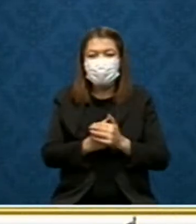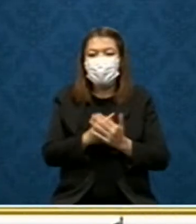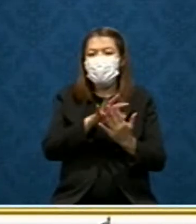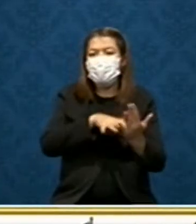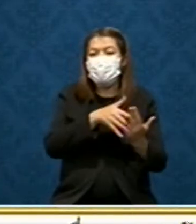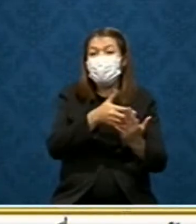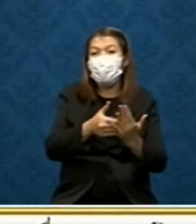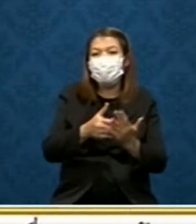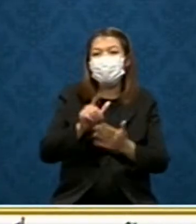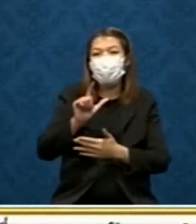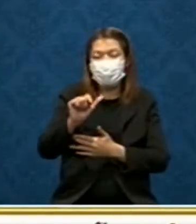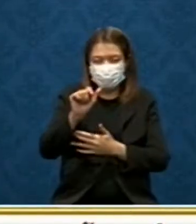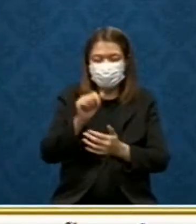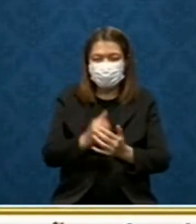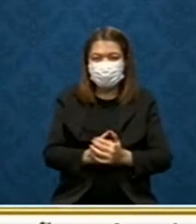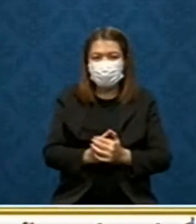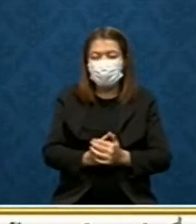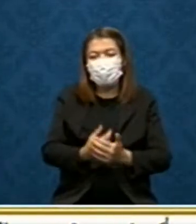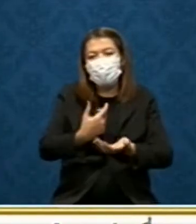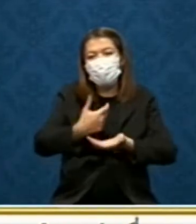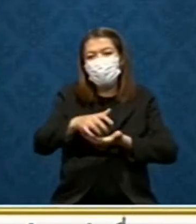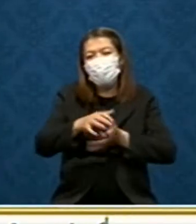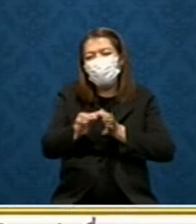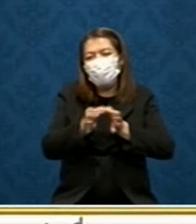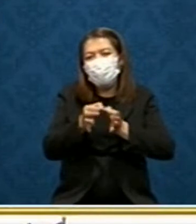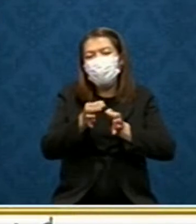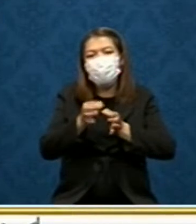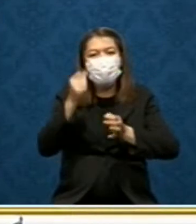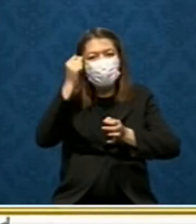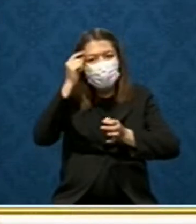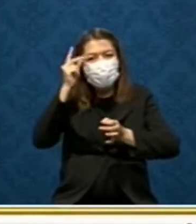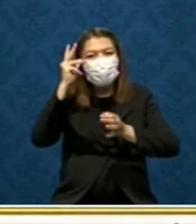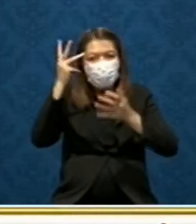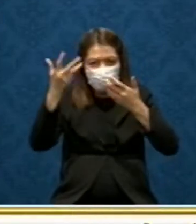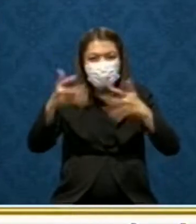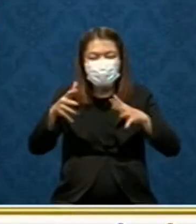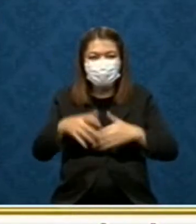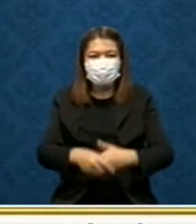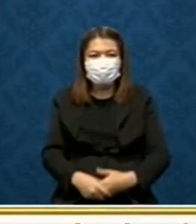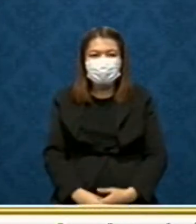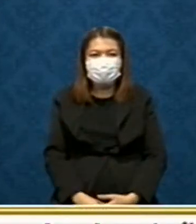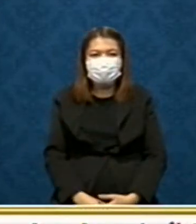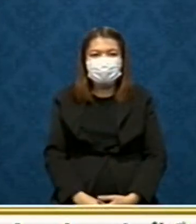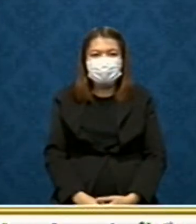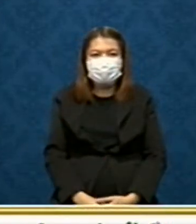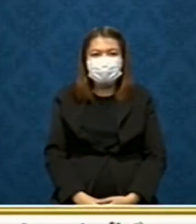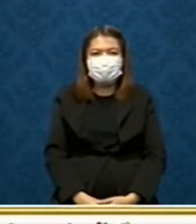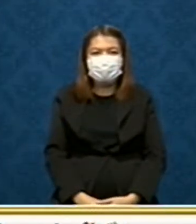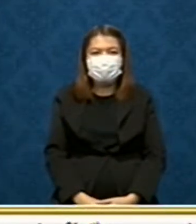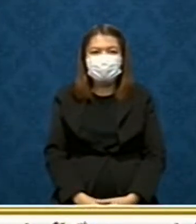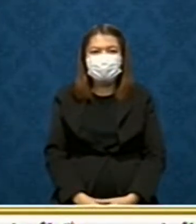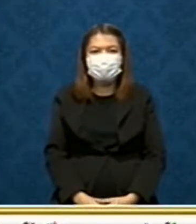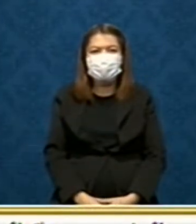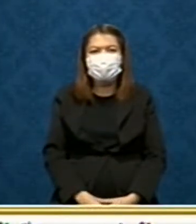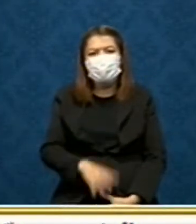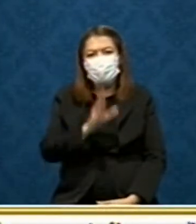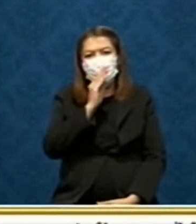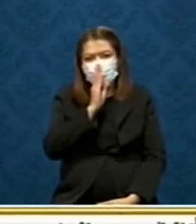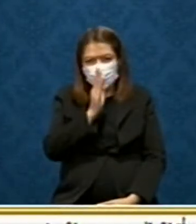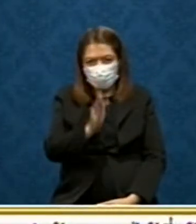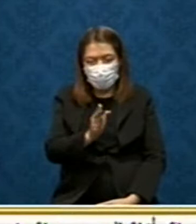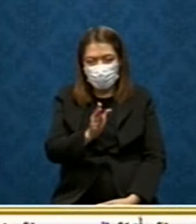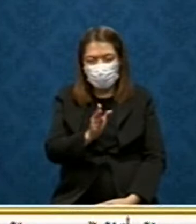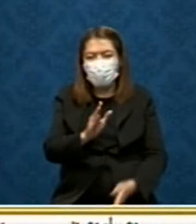โยบายหักพูดกันมาหลายวันอันนี้ก็ตองบอกตรๆว่า